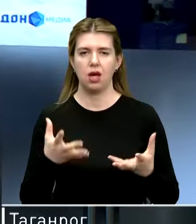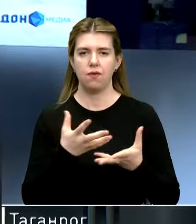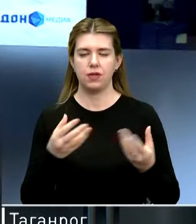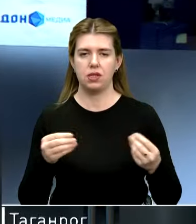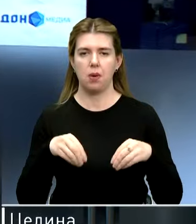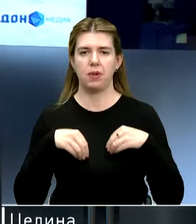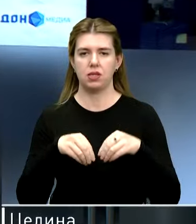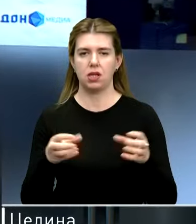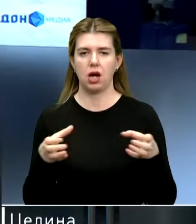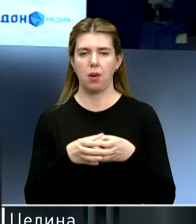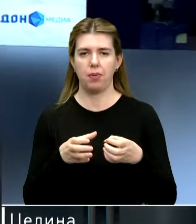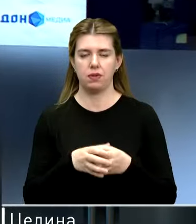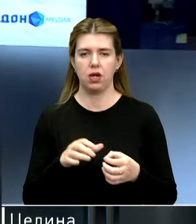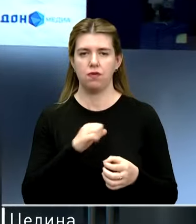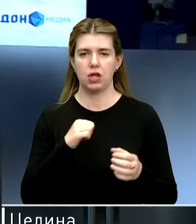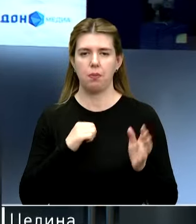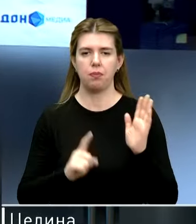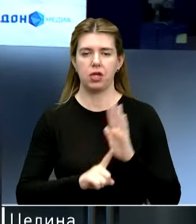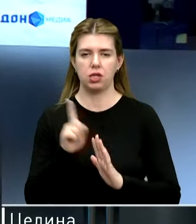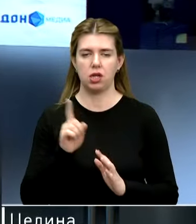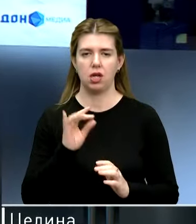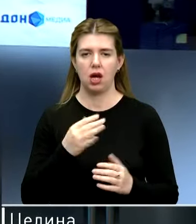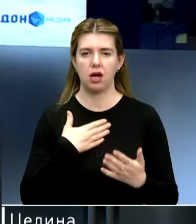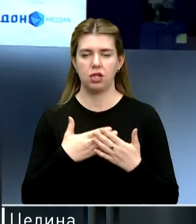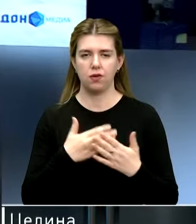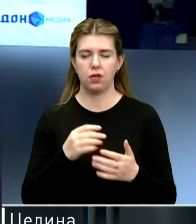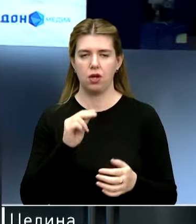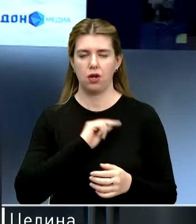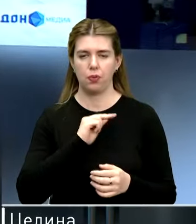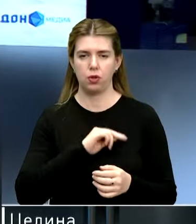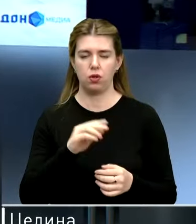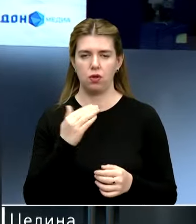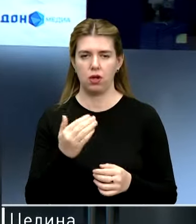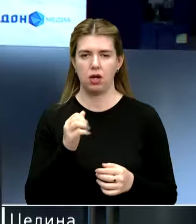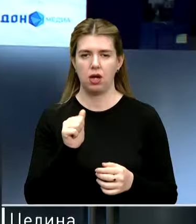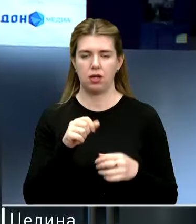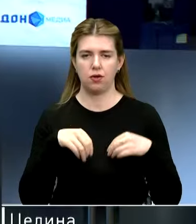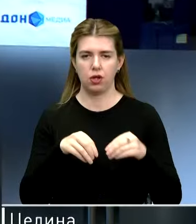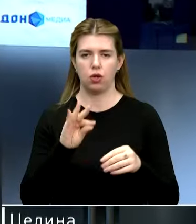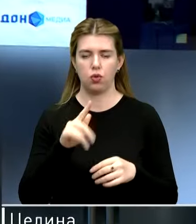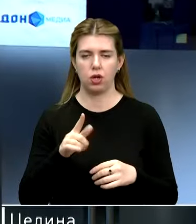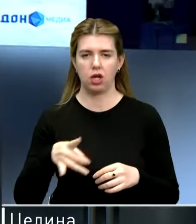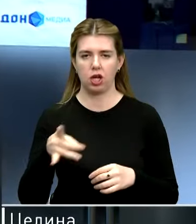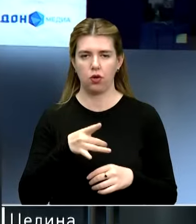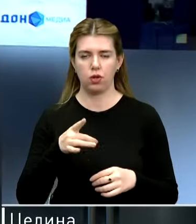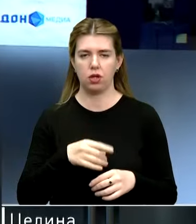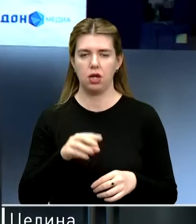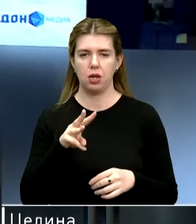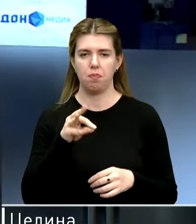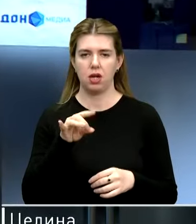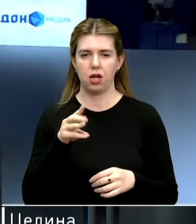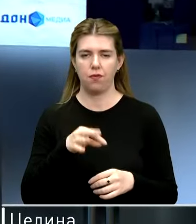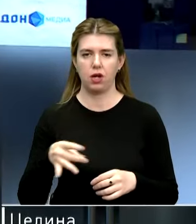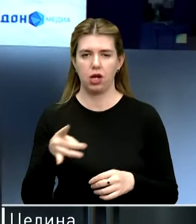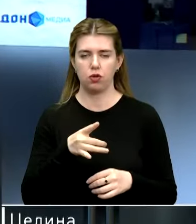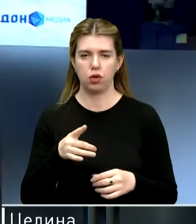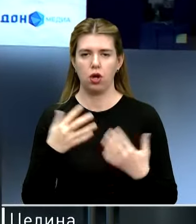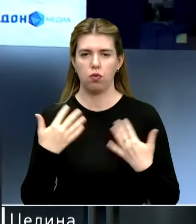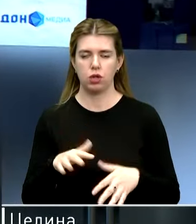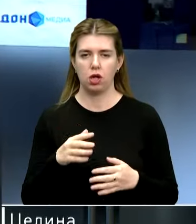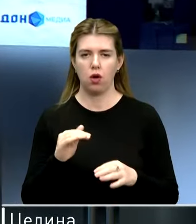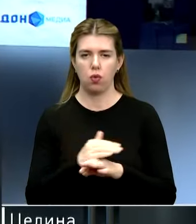Весенняя посевная кампания в самом разгаре. Причем активно идут работы не только у аграриев на юге региона. В Миллеровском районе